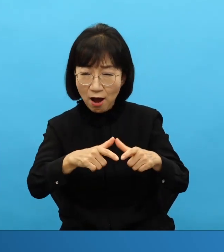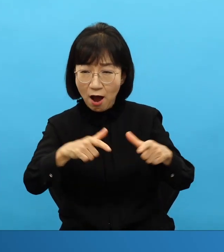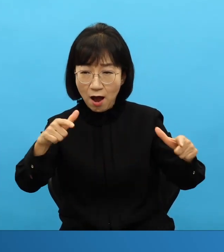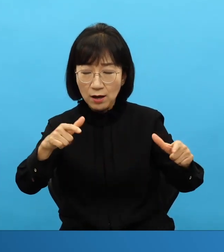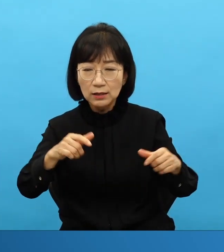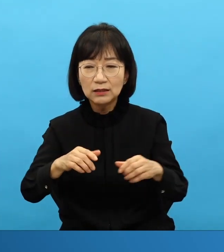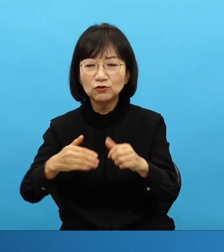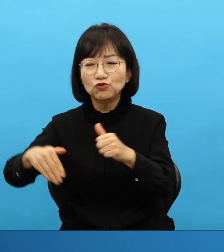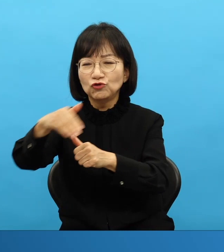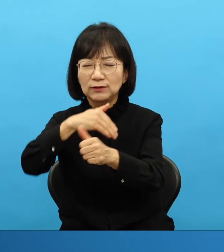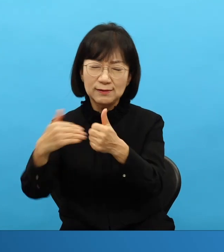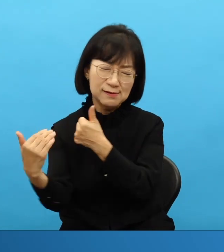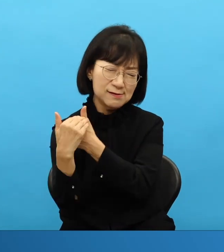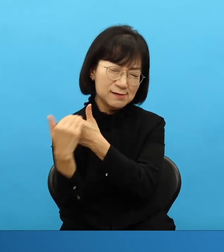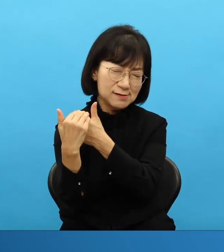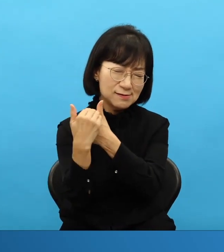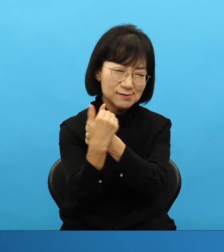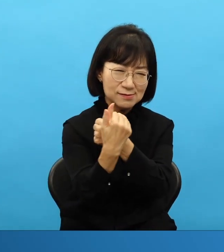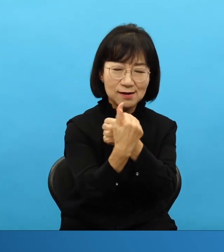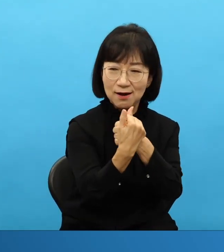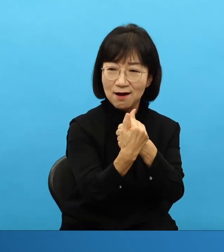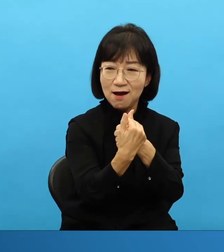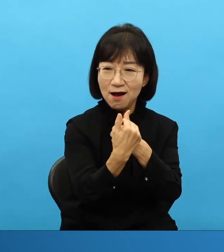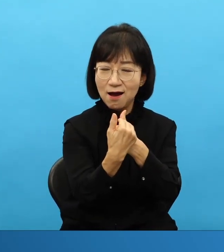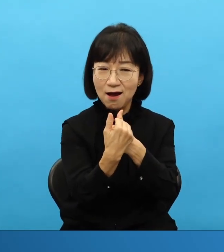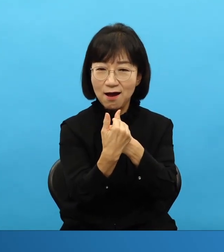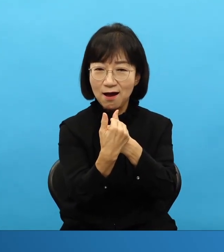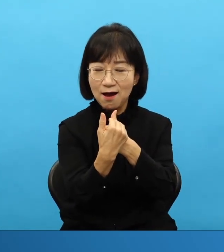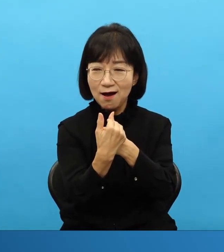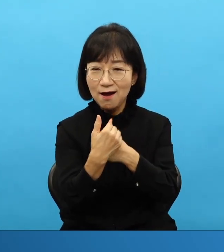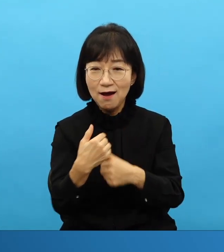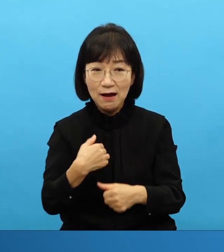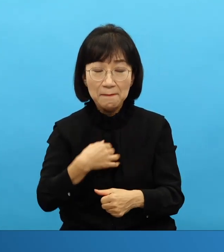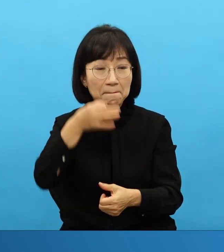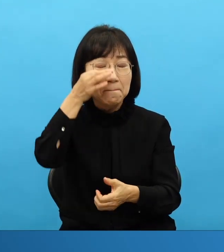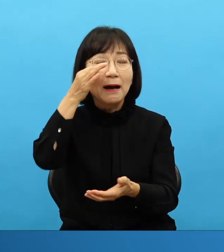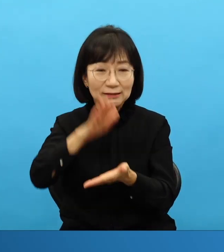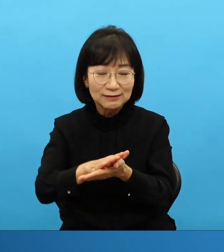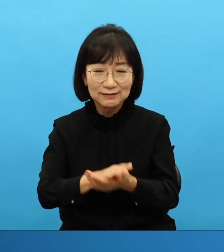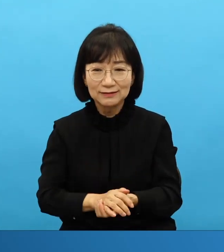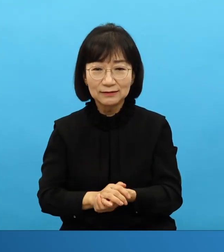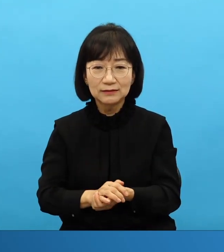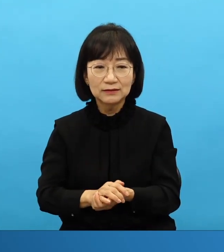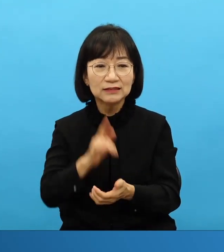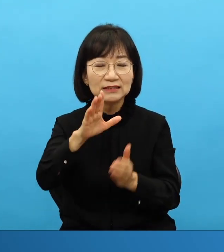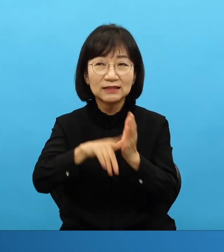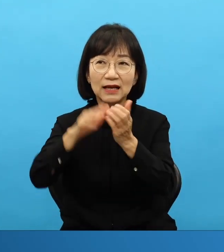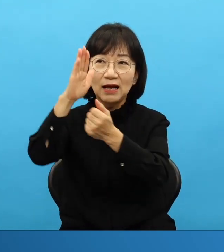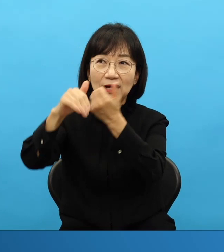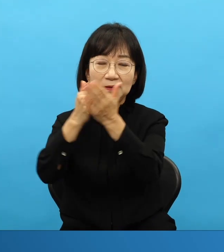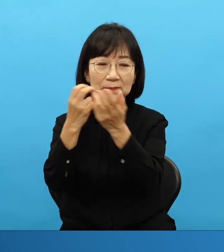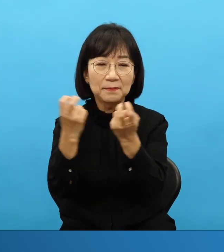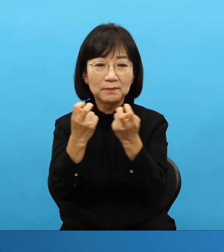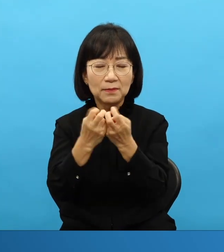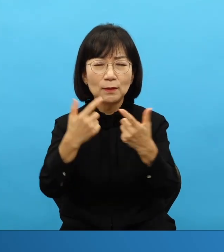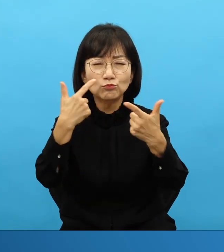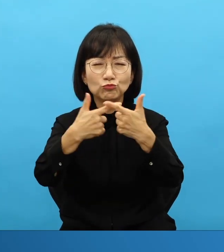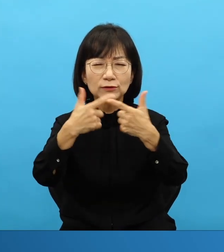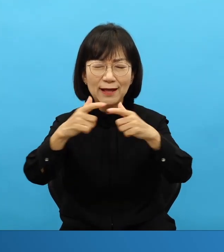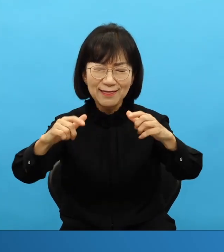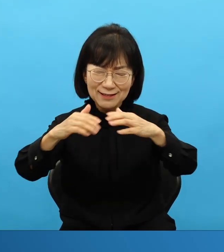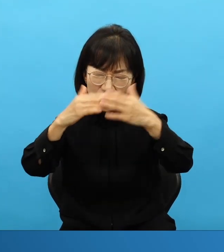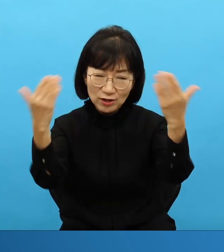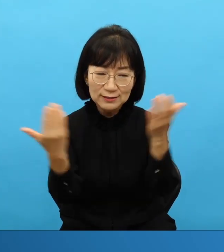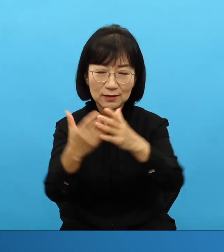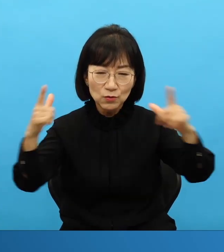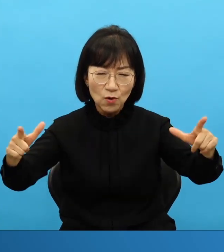문 열었냐면 부산 전역으로 문 열었어요. 但是神在哪里开了门呢？在釜山全境开了门， 근데 부산 전역에서 역사